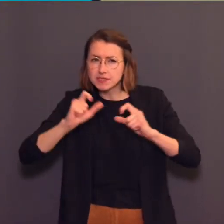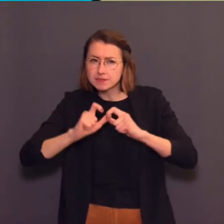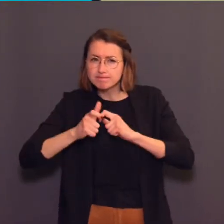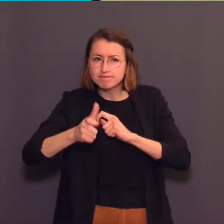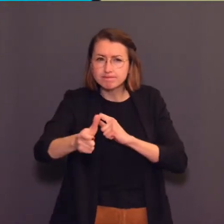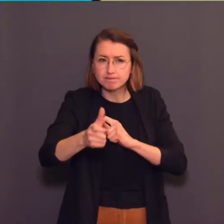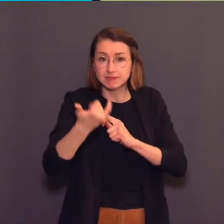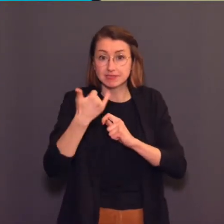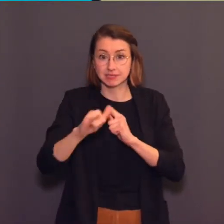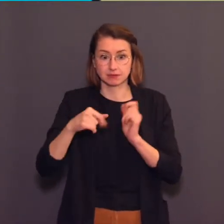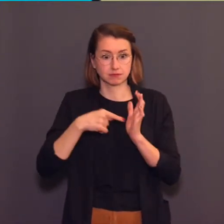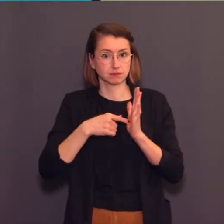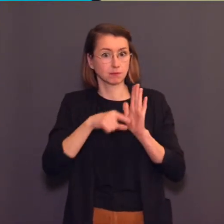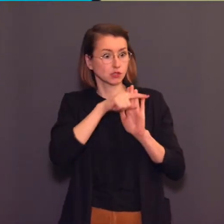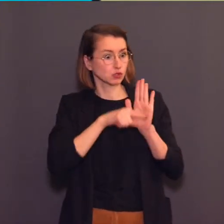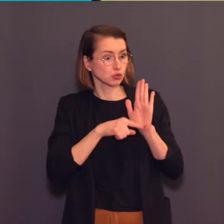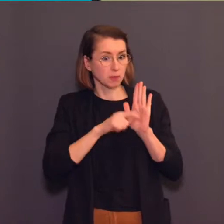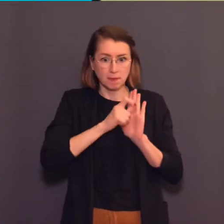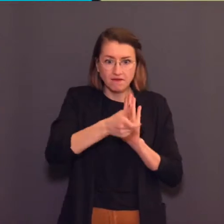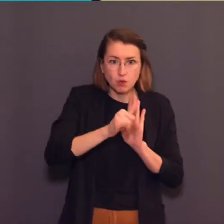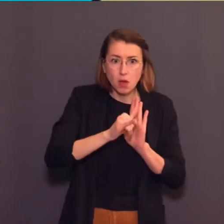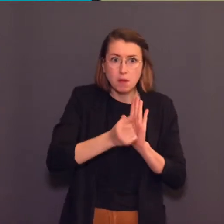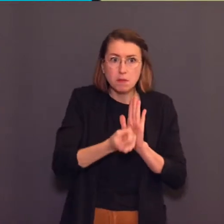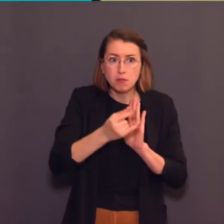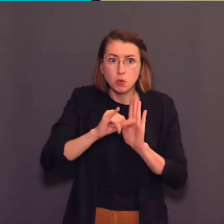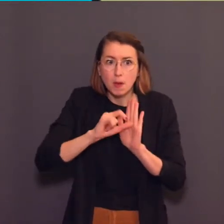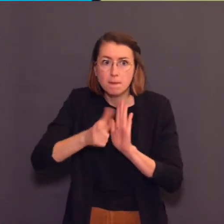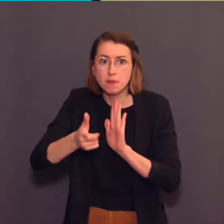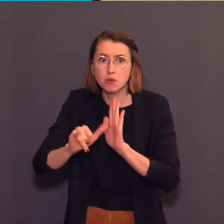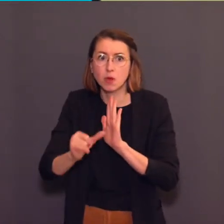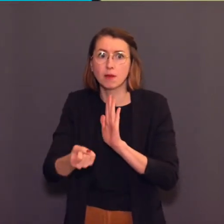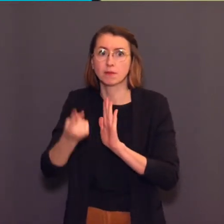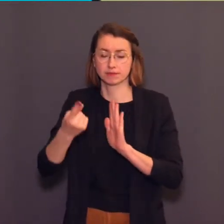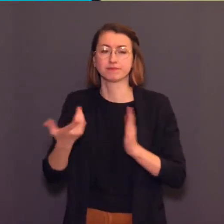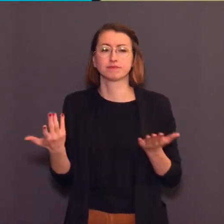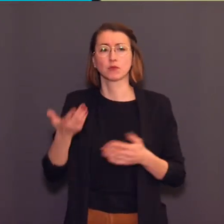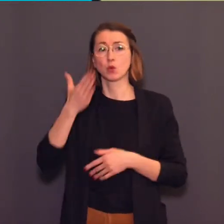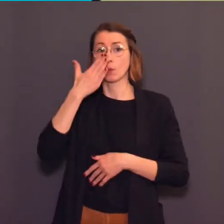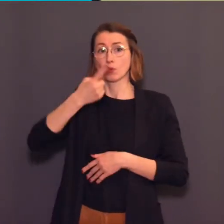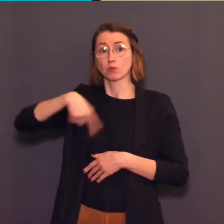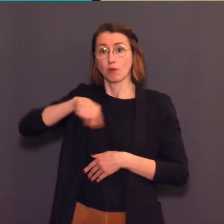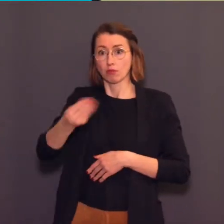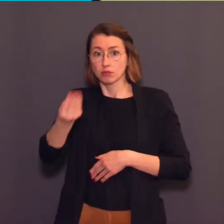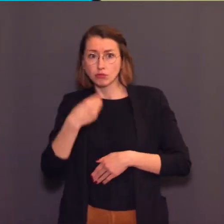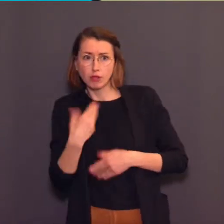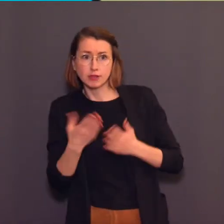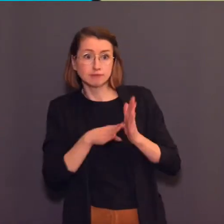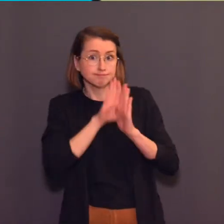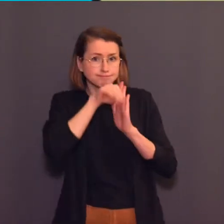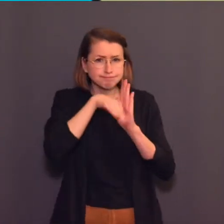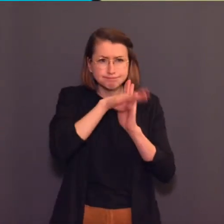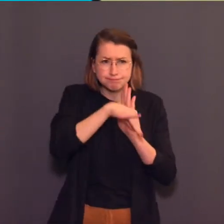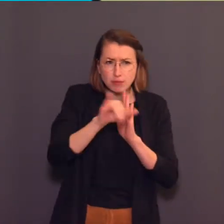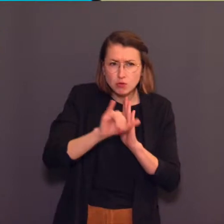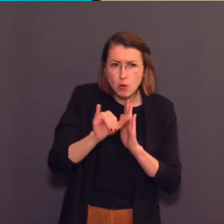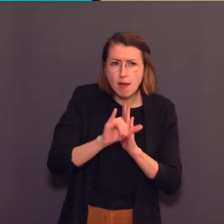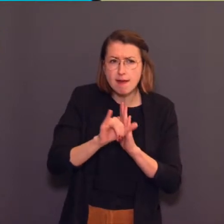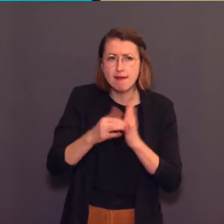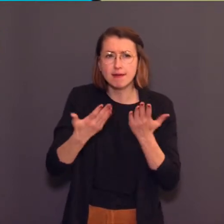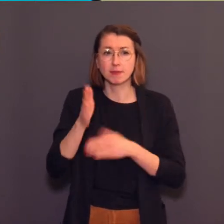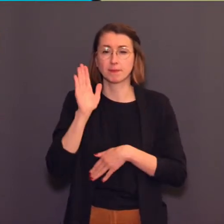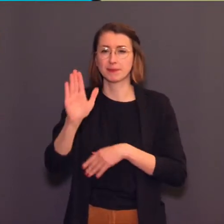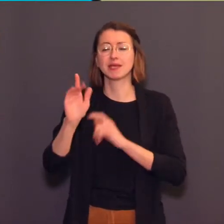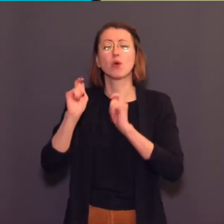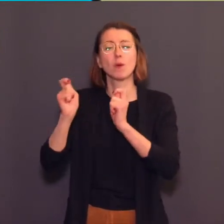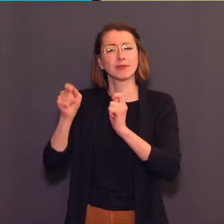notre comportement peut faire comme modification importante sur l'impact sur les soins de santé. Et nous vous présenterons aujourd'hui que l'impact